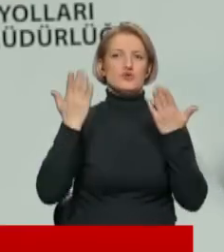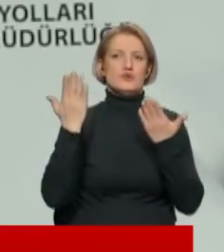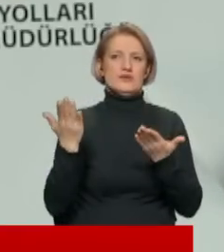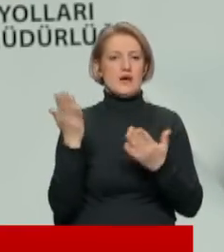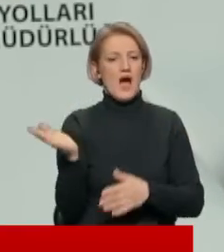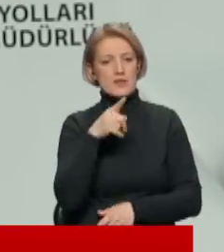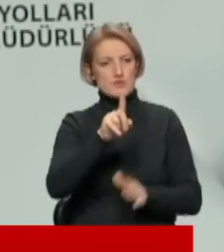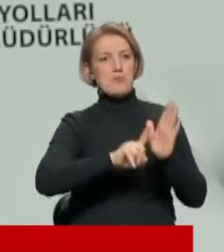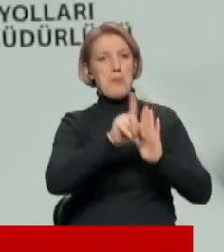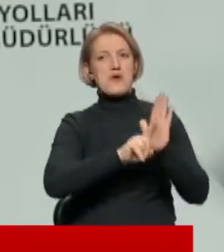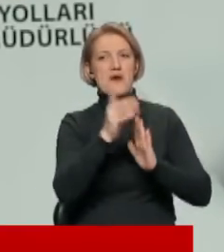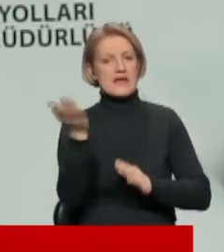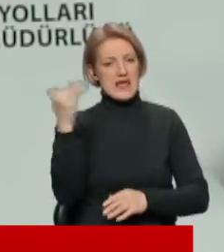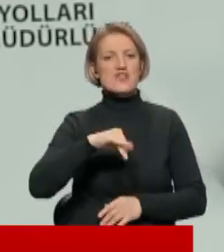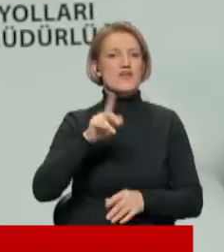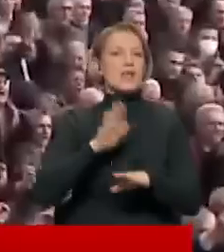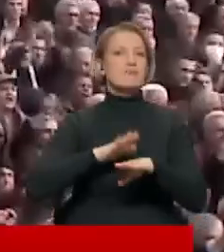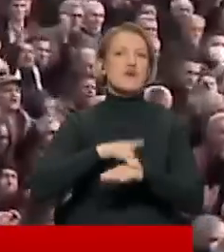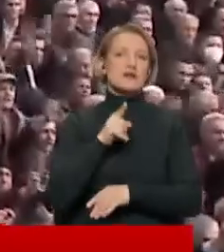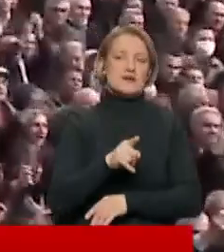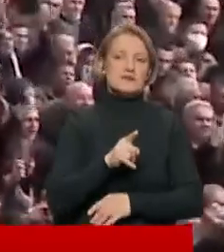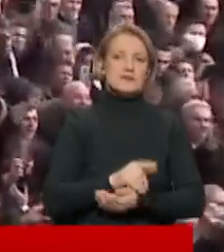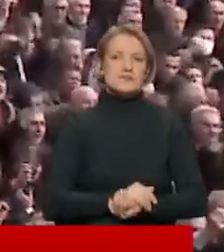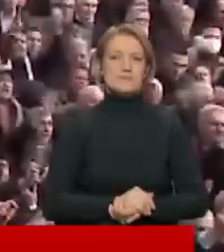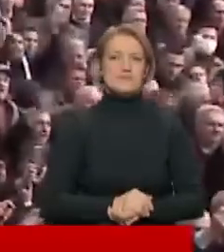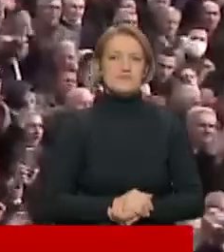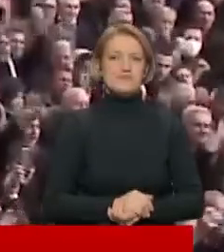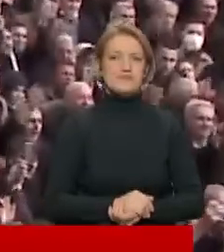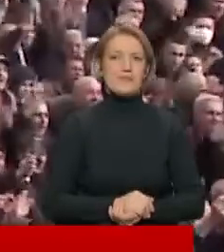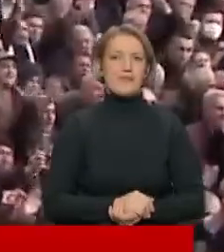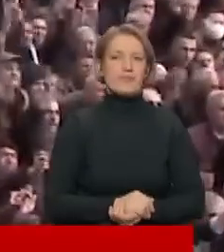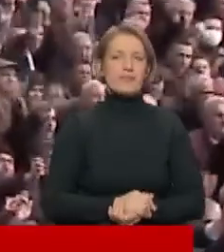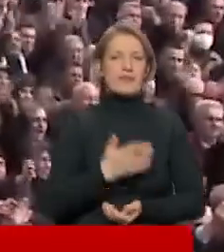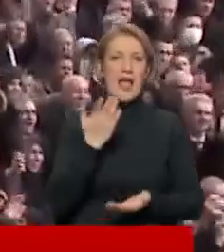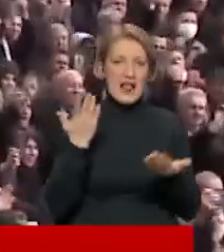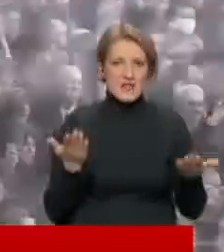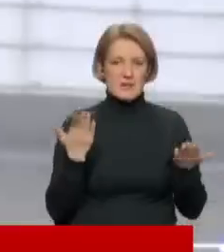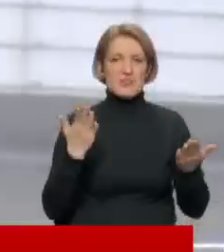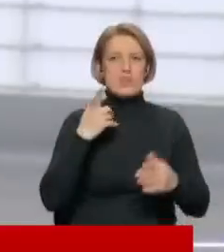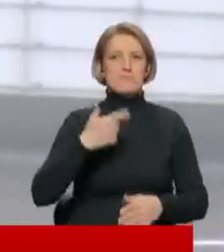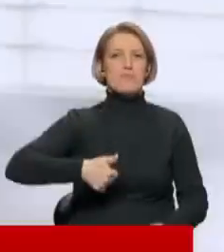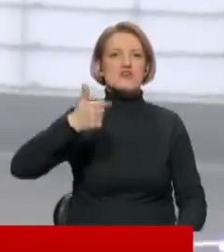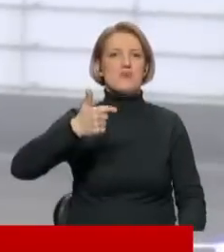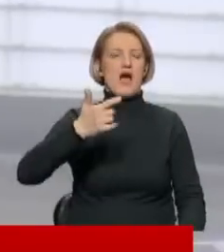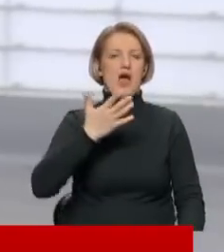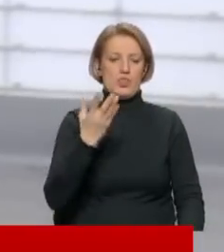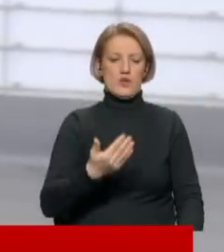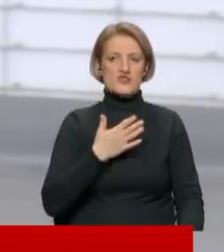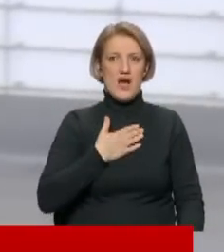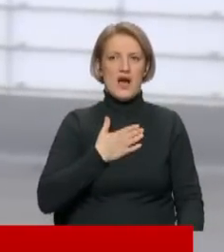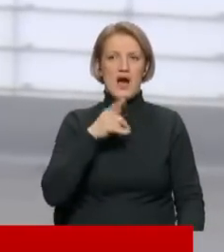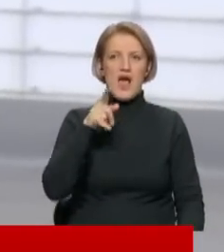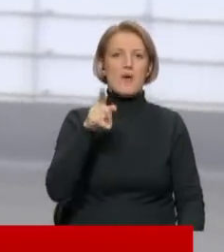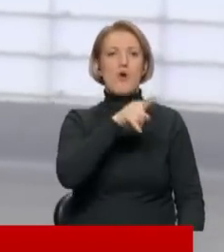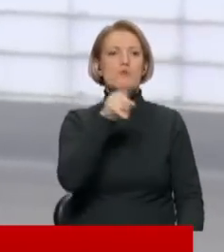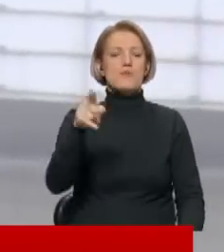Hadi bunu başardılar Gelinceye ne yapacaklar Elbette Başbakan Meral olacak hem de